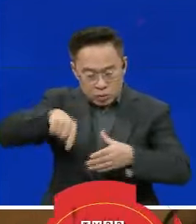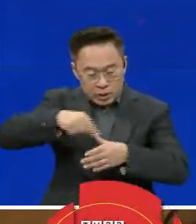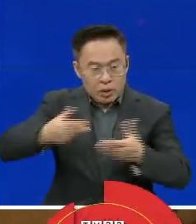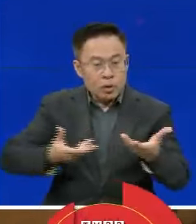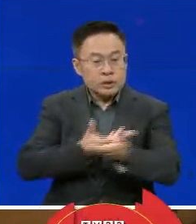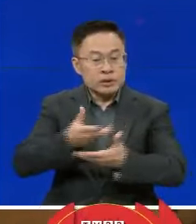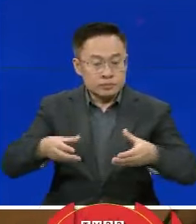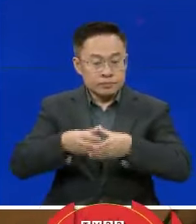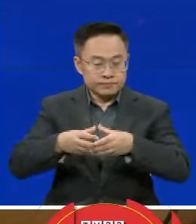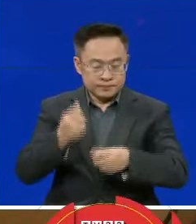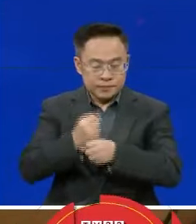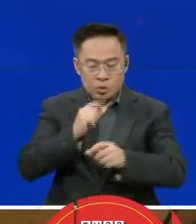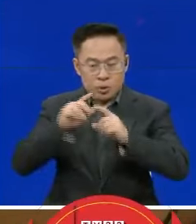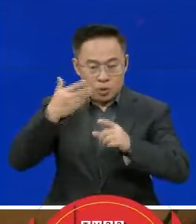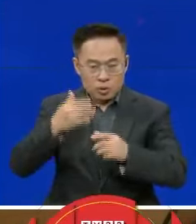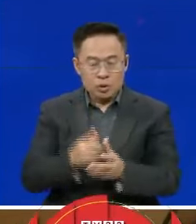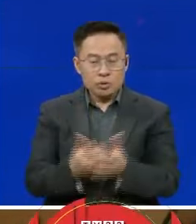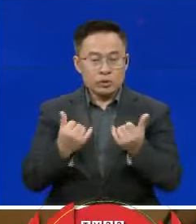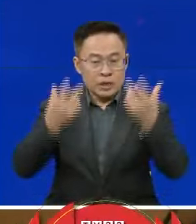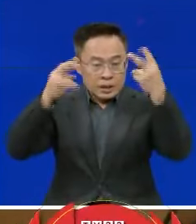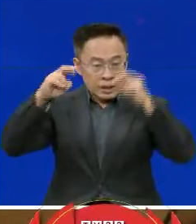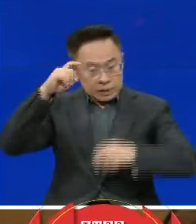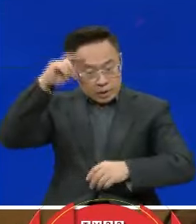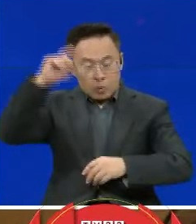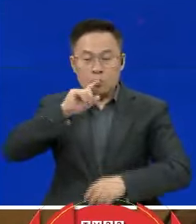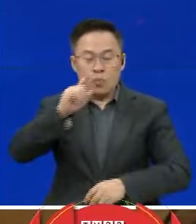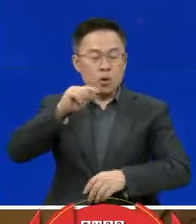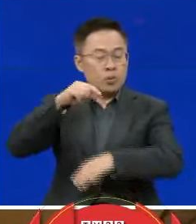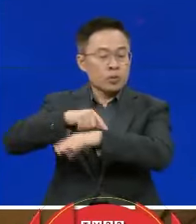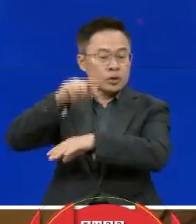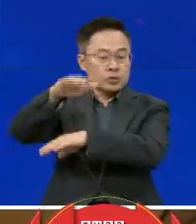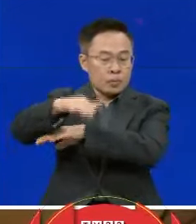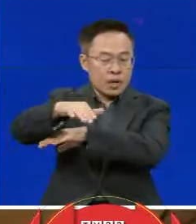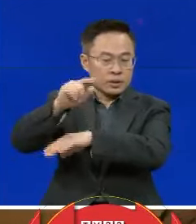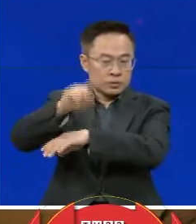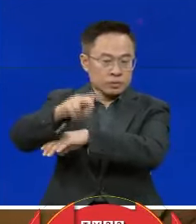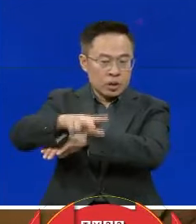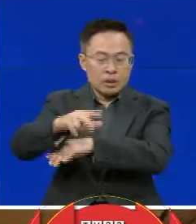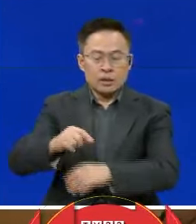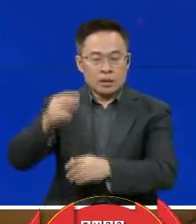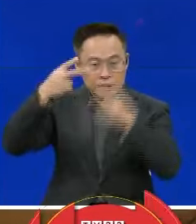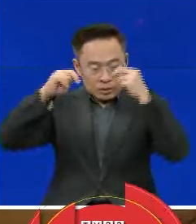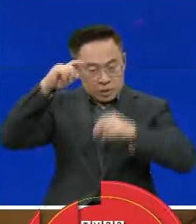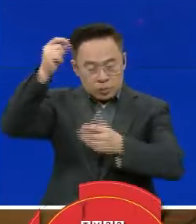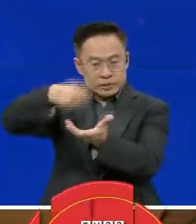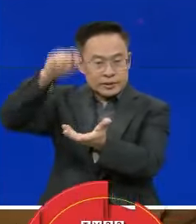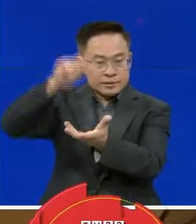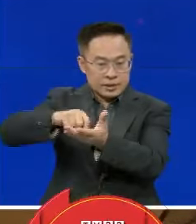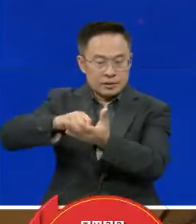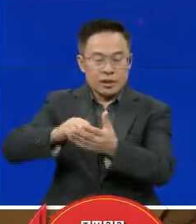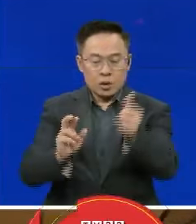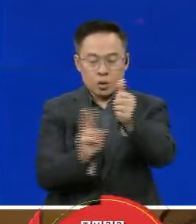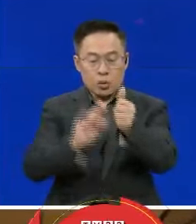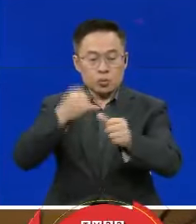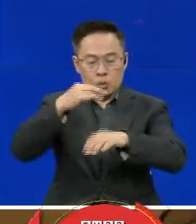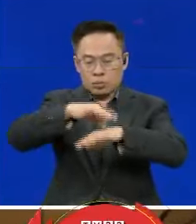ว้เลยว่าเดี๋ยวนายกเนี่ยบอกกับสื่อนะว่าบ่ายๆเนี่ยจะให้บิ๊กโจ๊กหยุดปฏิบัติหน้าที่ก่อนหรือไม่อยู่ระหว่างการพิจาร